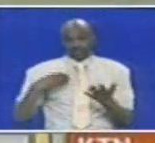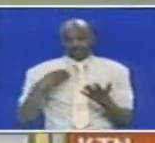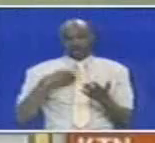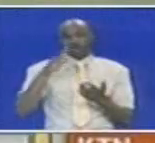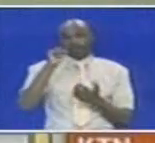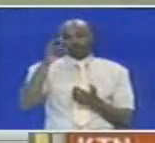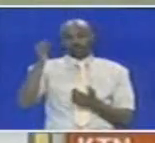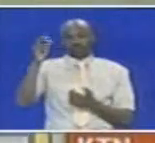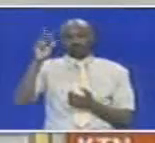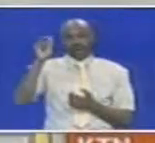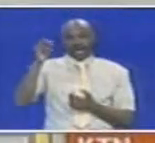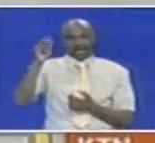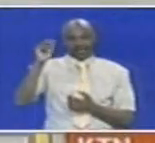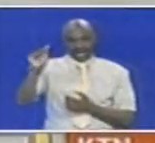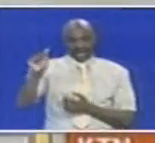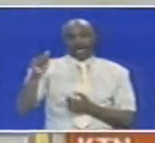Botswana.